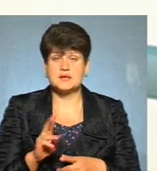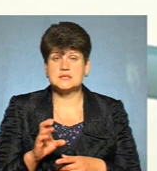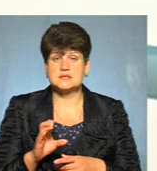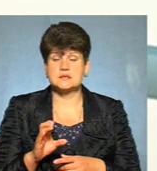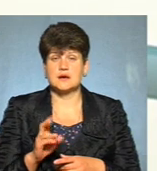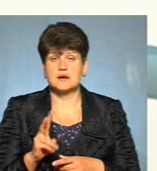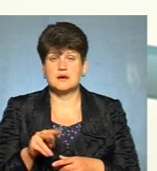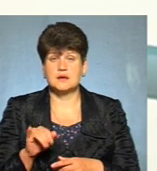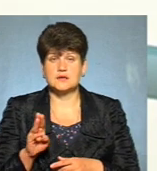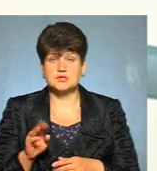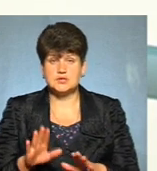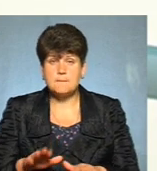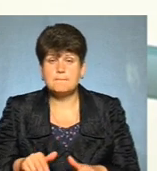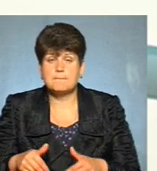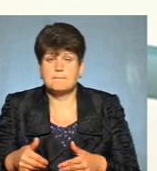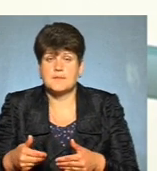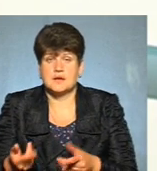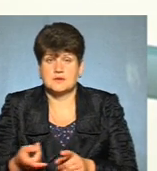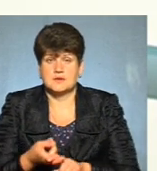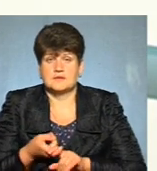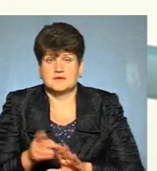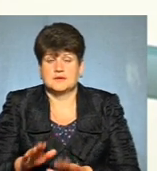передають ці патогени